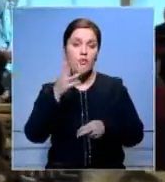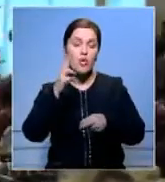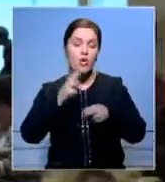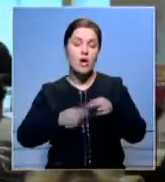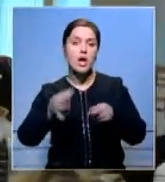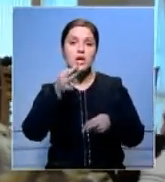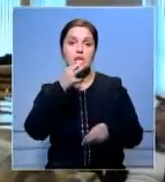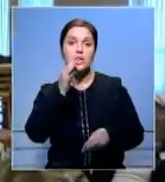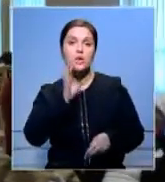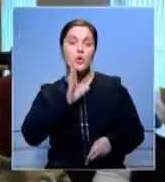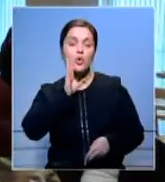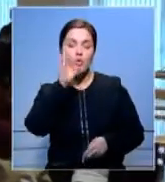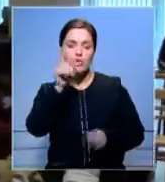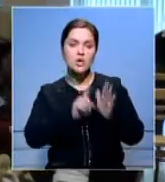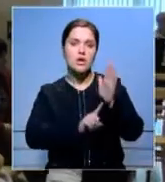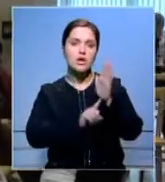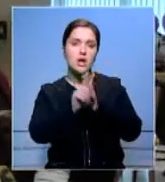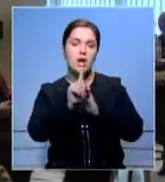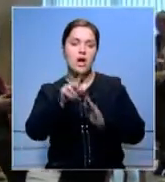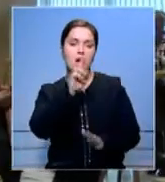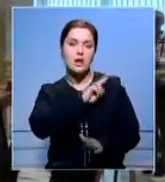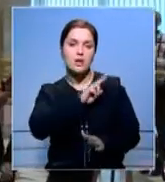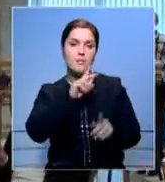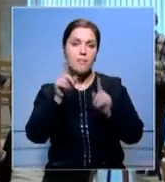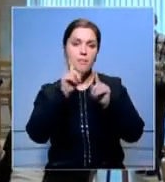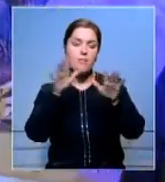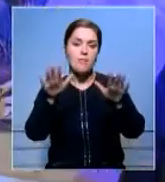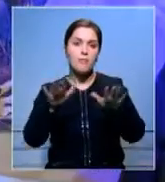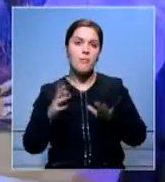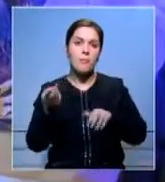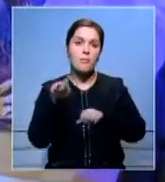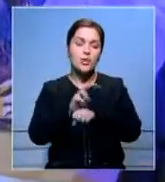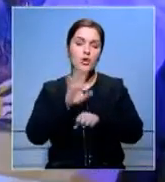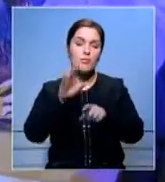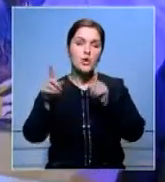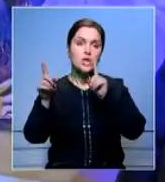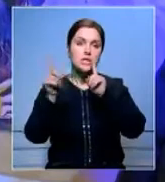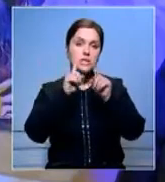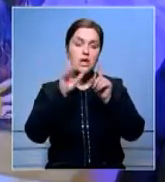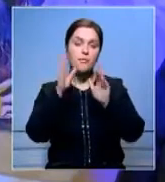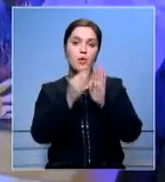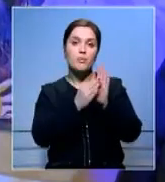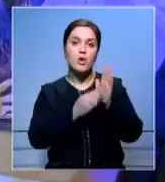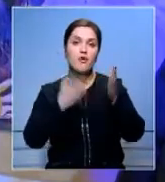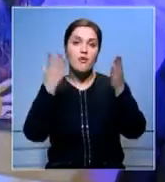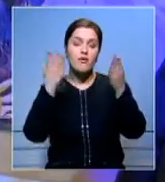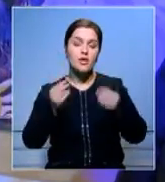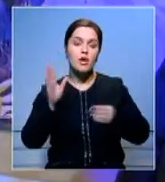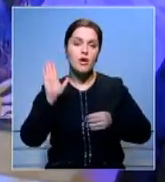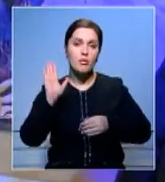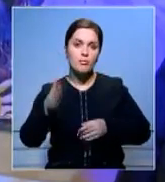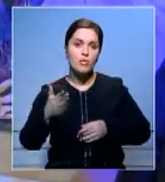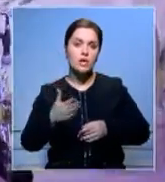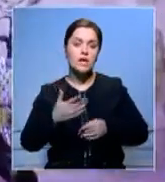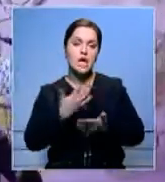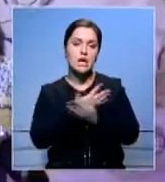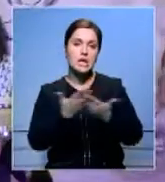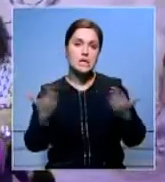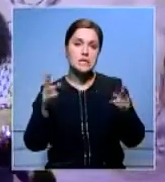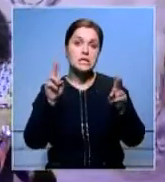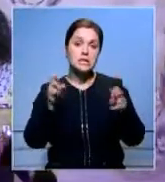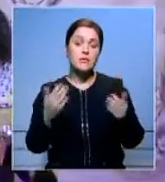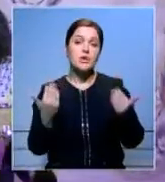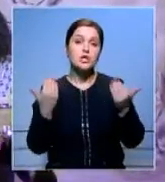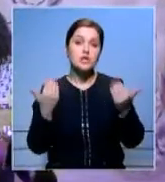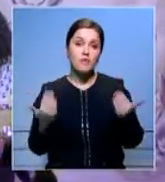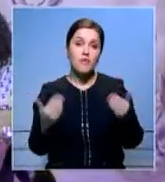утром парламентарии уже в привычном для себя амплуа придут на пленарное заседание. И на повестке дня будут отнюдь не праздничные темы. Поэтому сегодня,